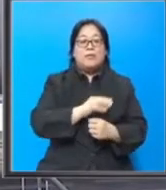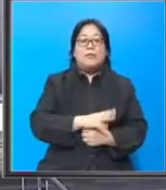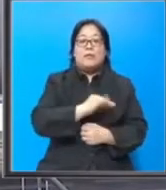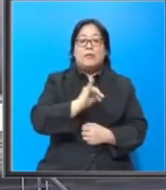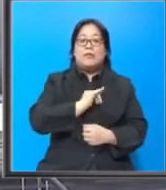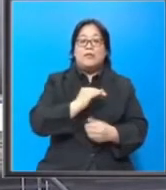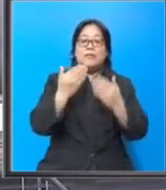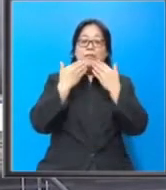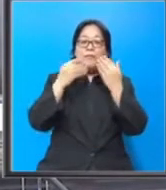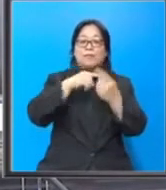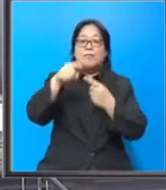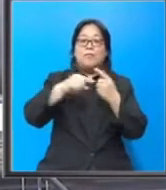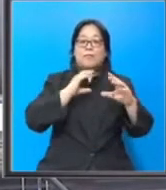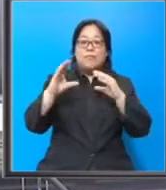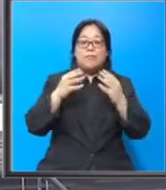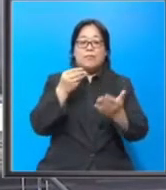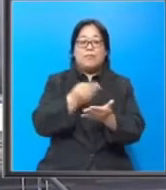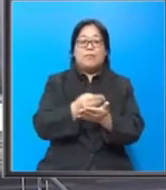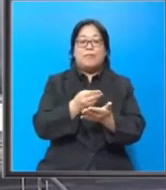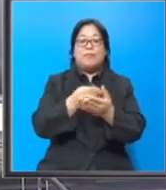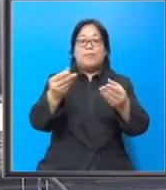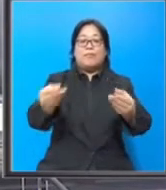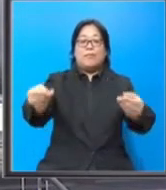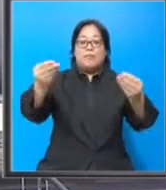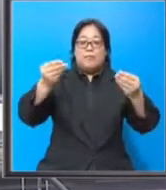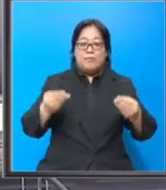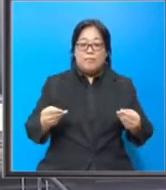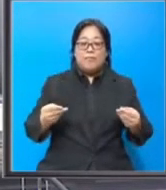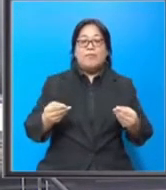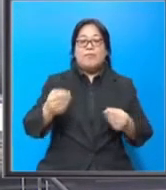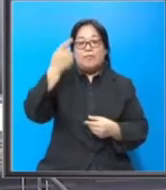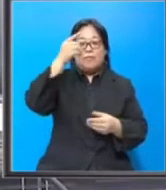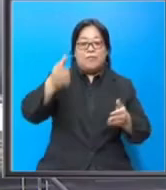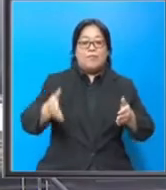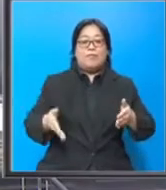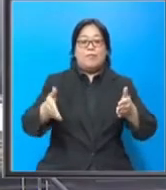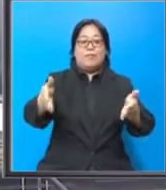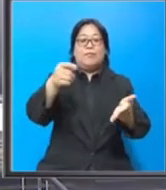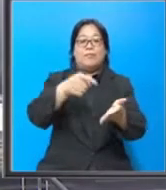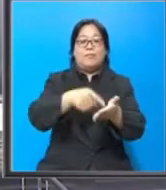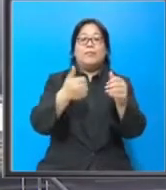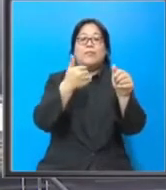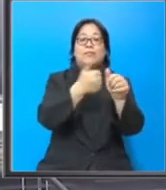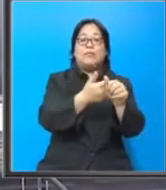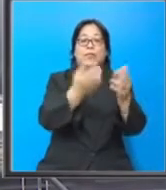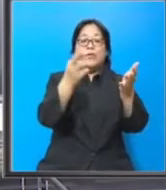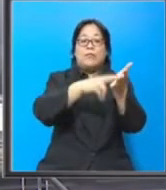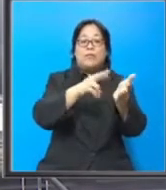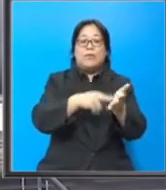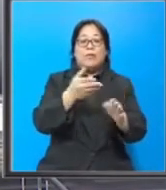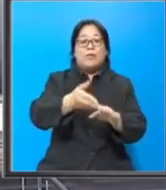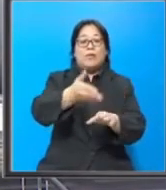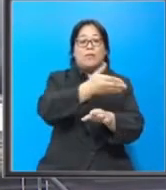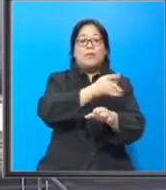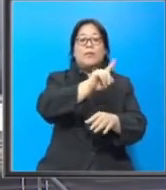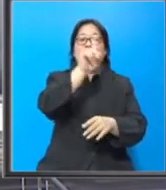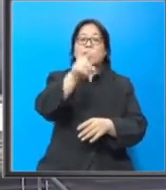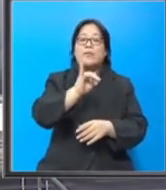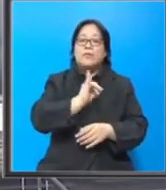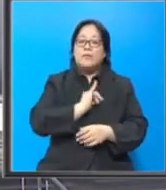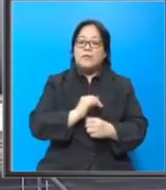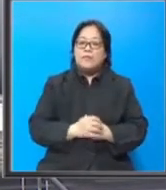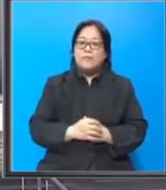dan saya terima kasih beda disebut tadi peruntukan yang diberikan ini telah diberikan kepada jalan ini berdasarkan oleh-oleh kue Lepas itu masukkan